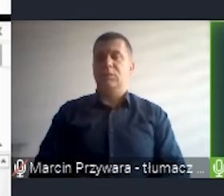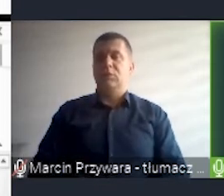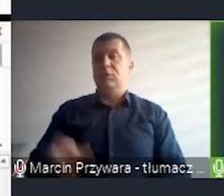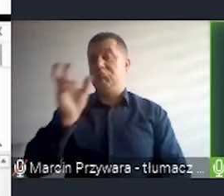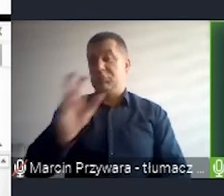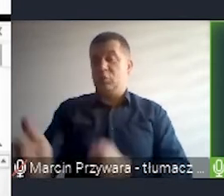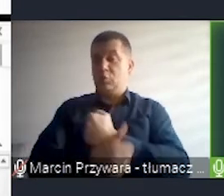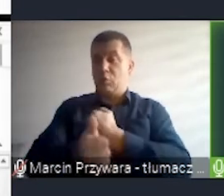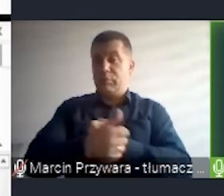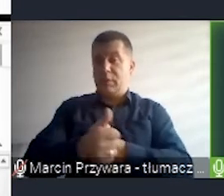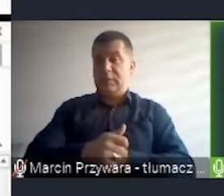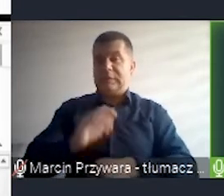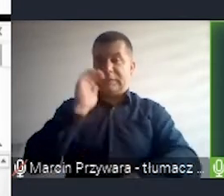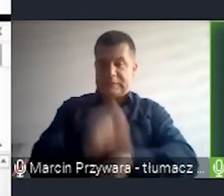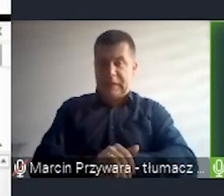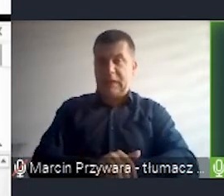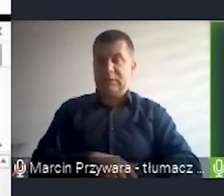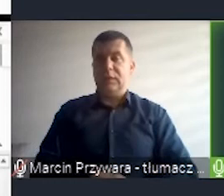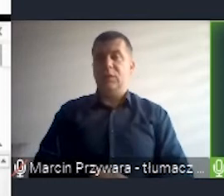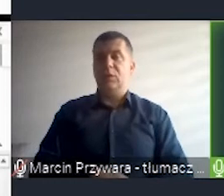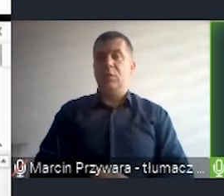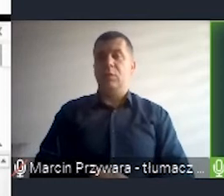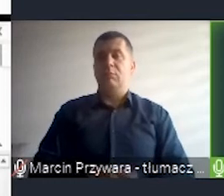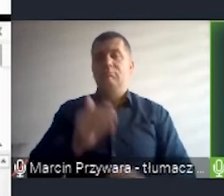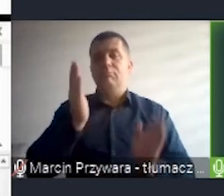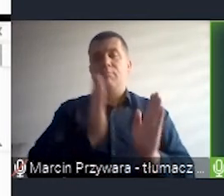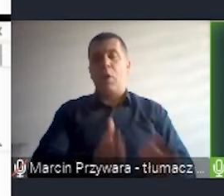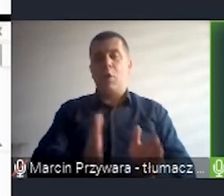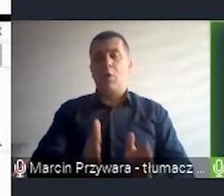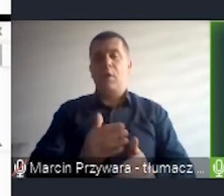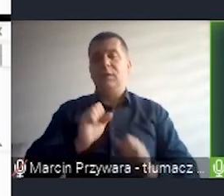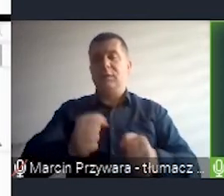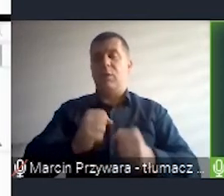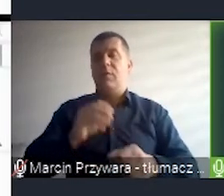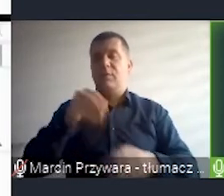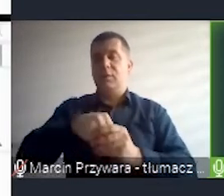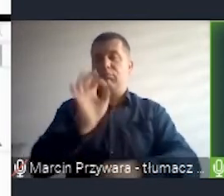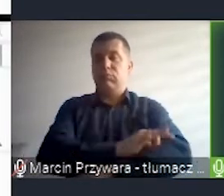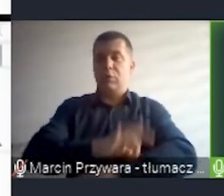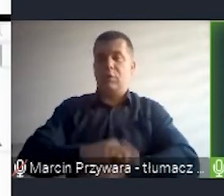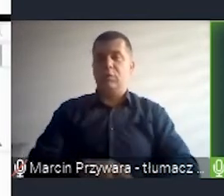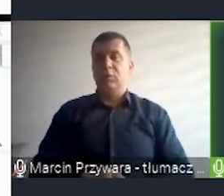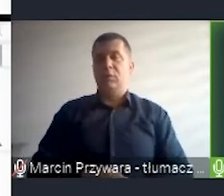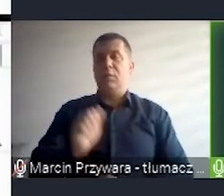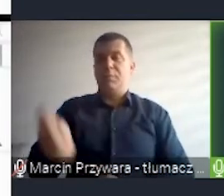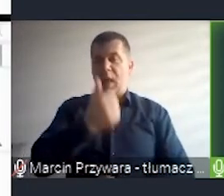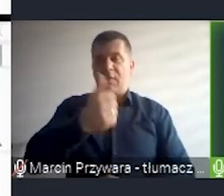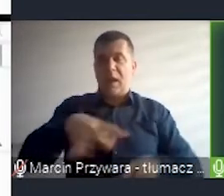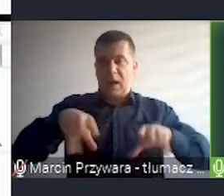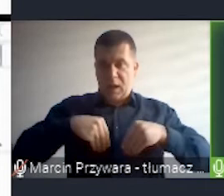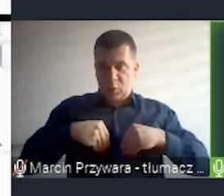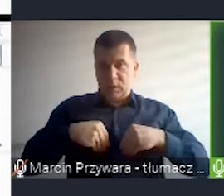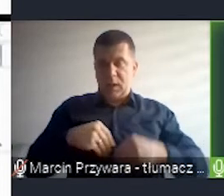Czy dokumenty zgadzają się chronologicznie z działaniami w projekcie? Czyli czy najpierw była